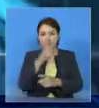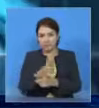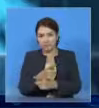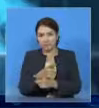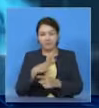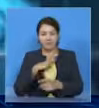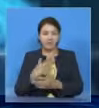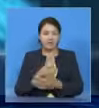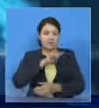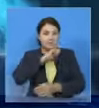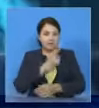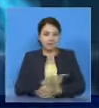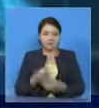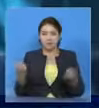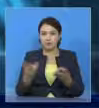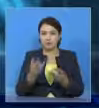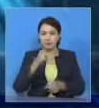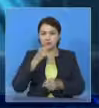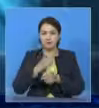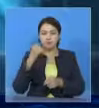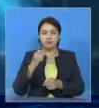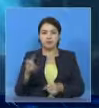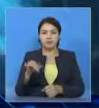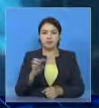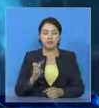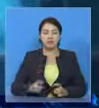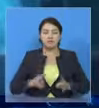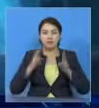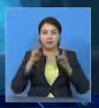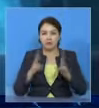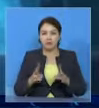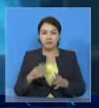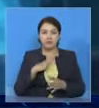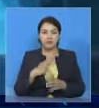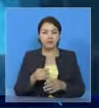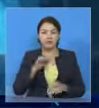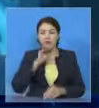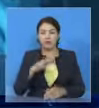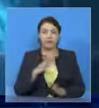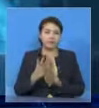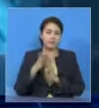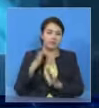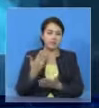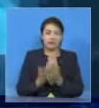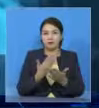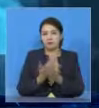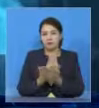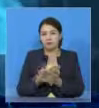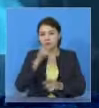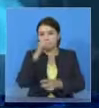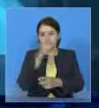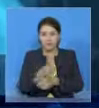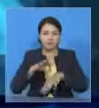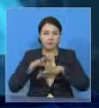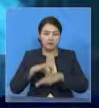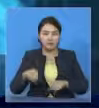ограничения остаются в силе. Необходимо строго соблюдать все меры предосторожности. При этом специалисты в очередной раз предупредили о запрете на